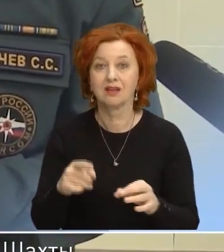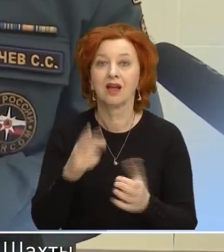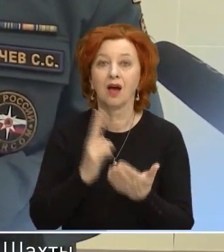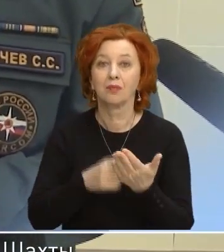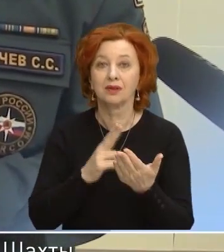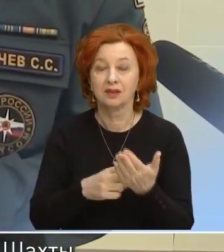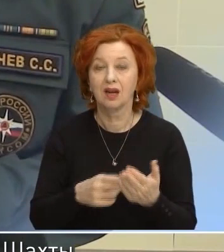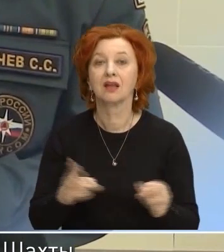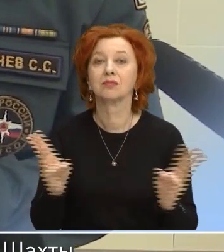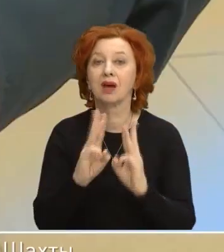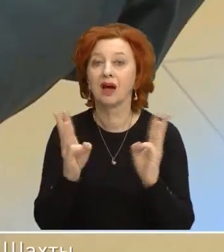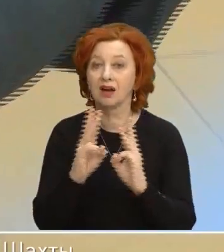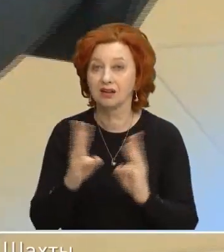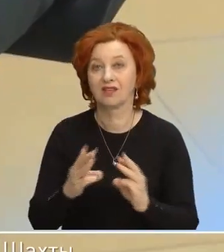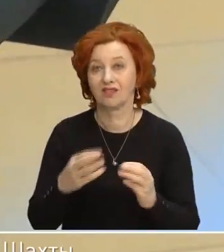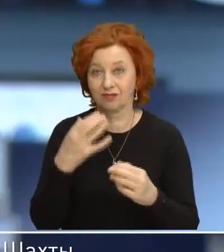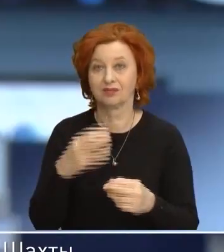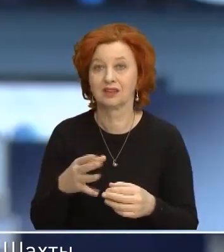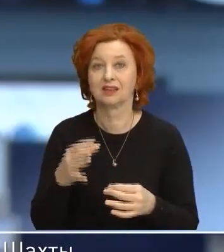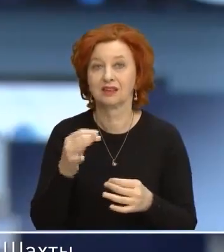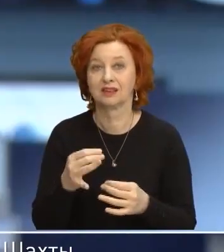определить очаг и причину возгорания.